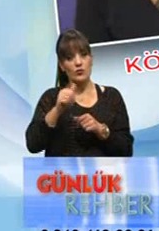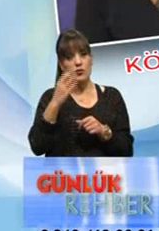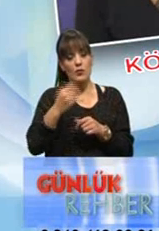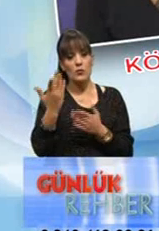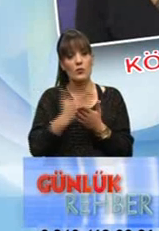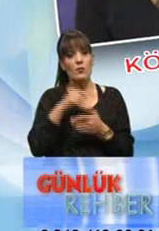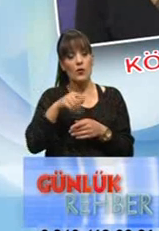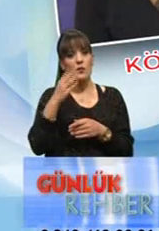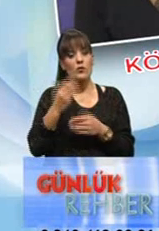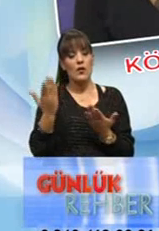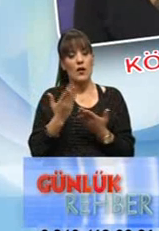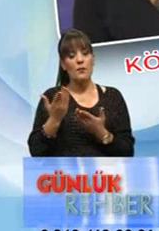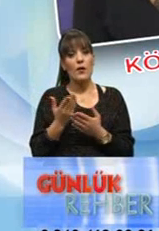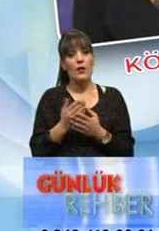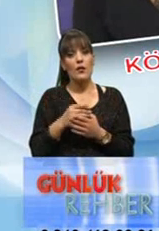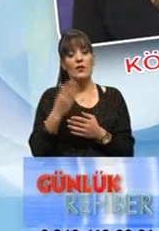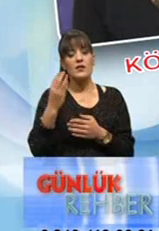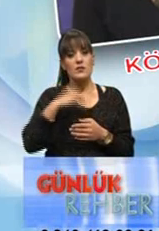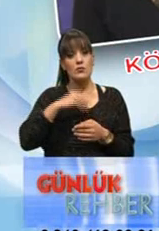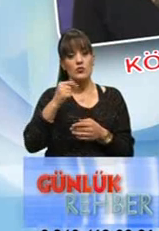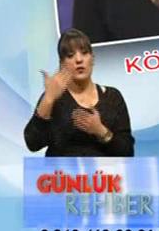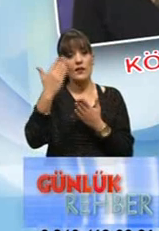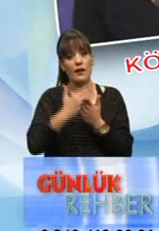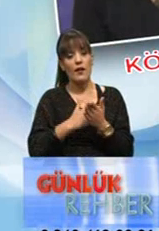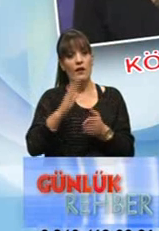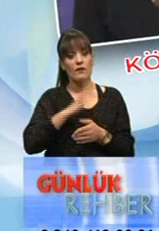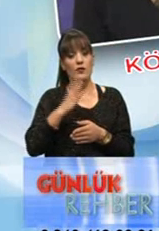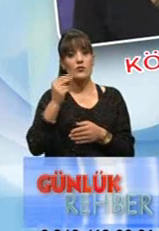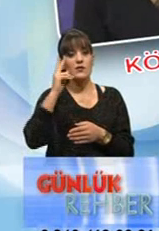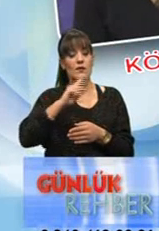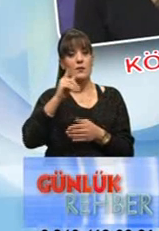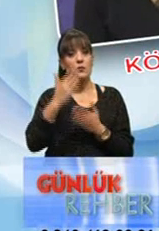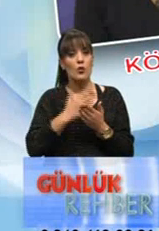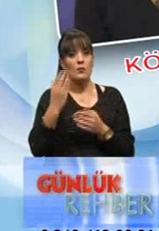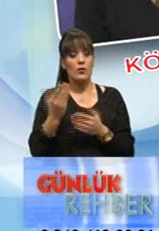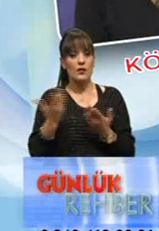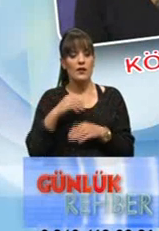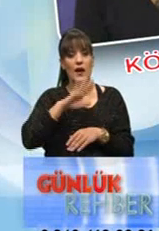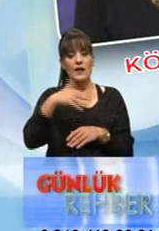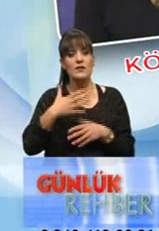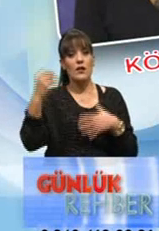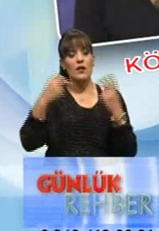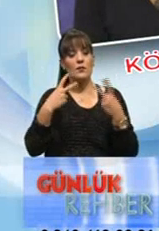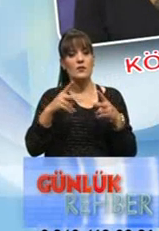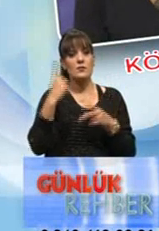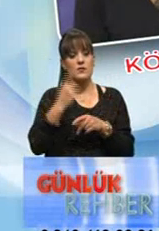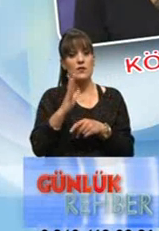programı böyle yapıyorsunuz ama sanıyorum çok detaylandırıyorsunuz ve çok zengin bir program oluyor ki herkesin alabileceği bir şeyler oluyor. Biraz daha anlatır mısınız?